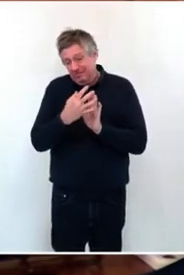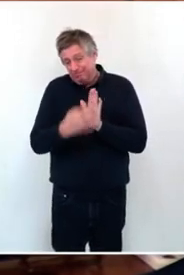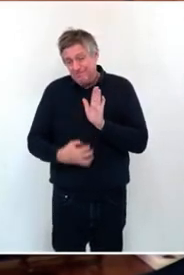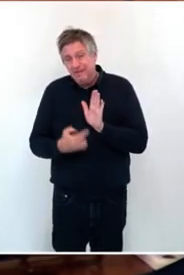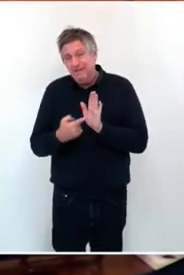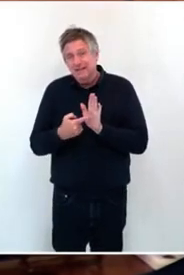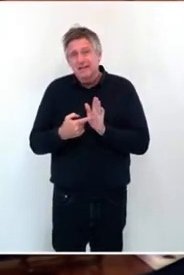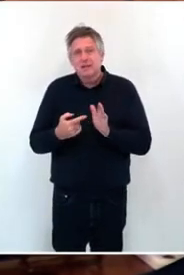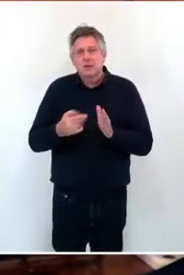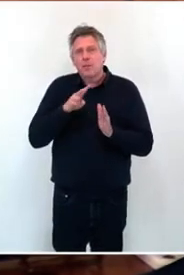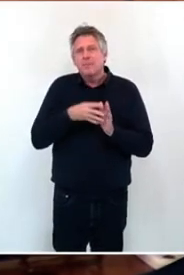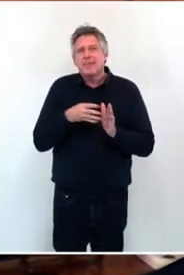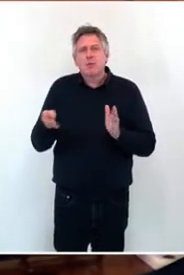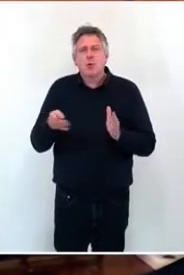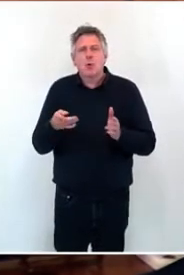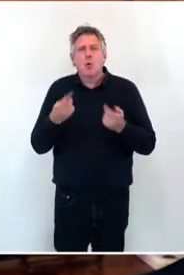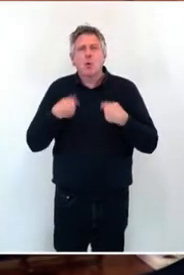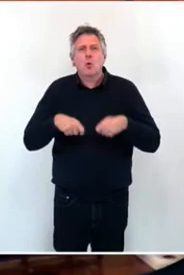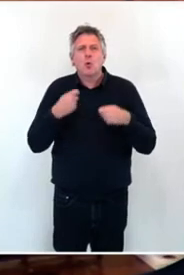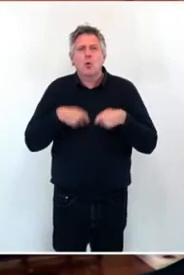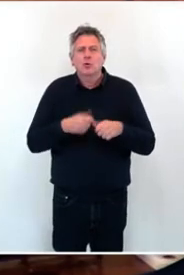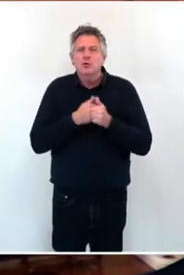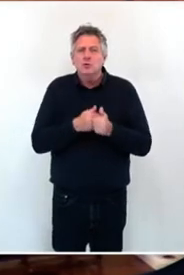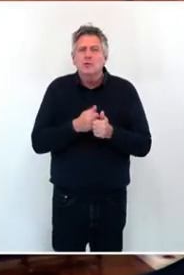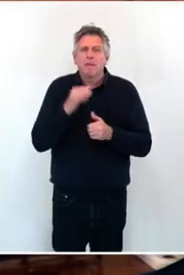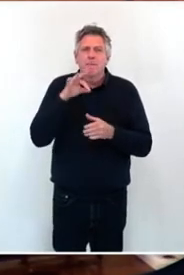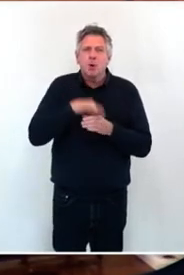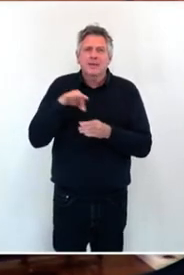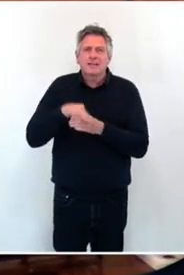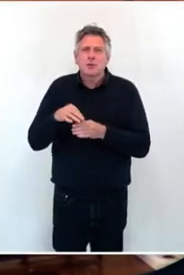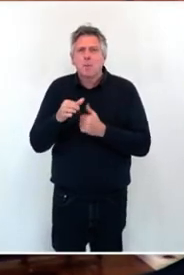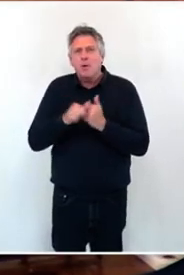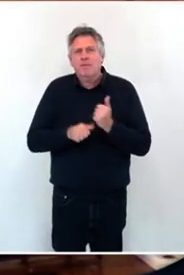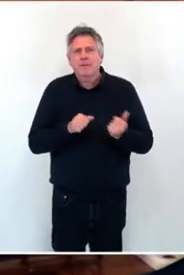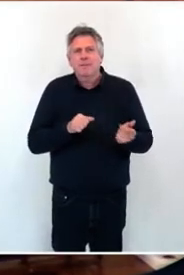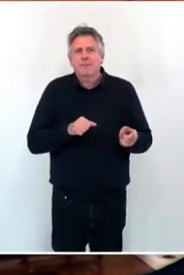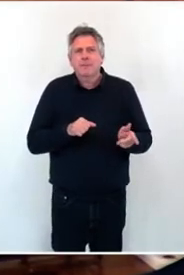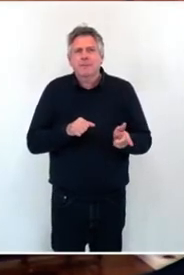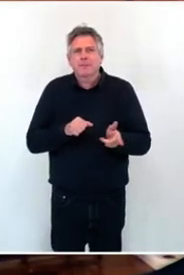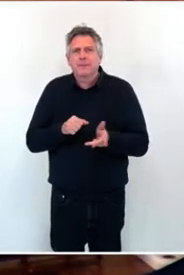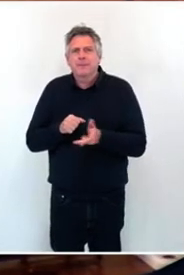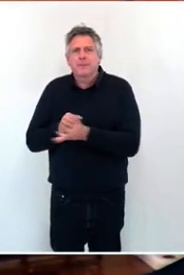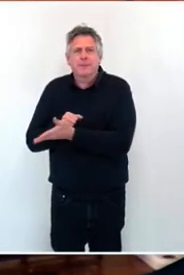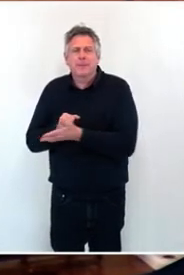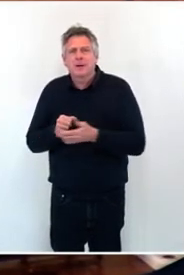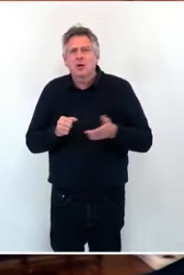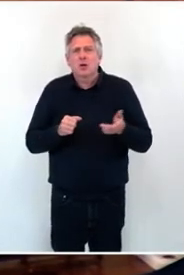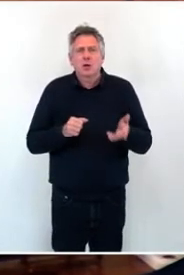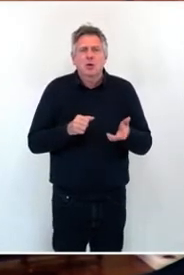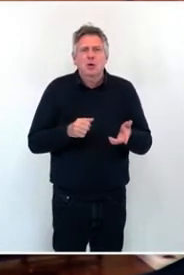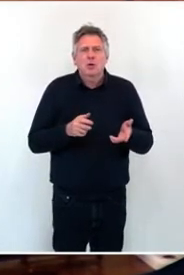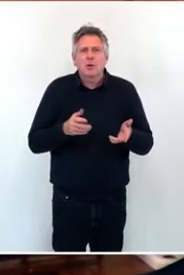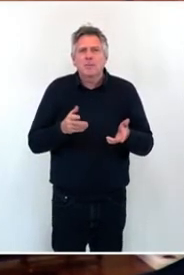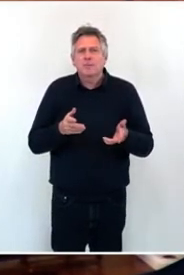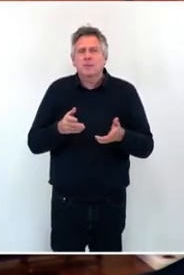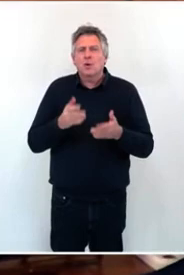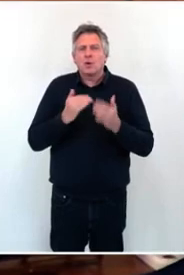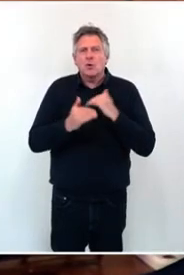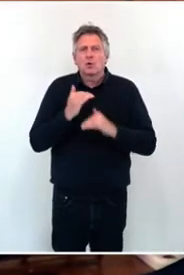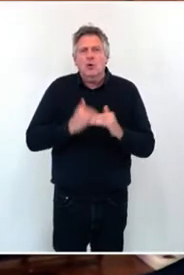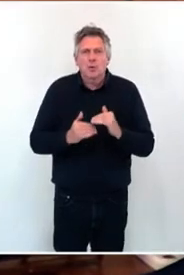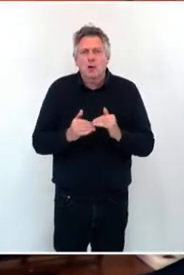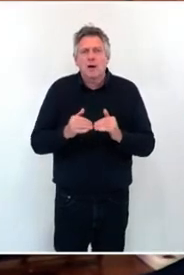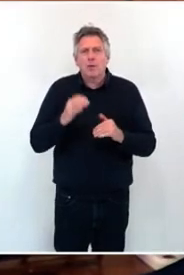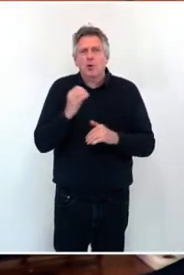des coûts selon des types de plantations. C'était déjà le cas lors de la présentation initiale de votre programme en octobre